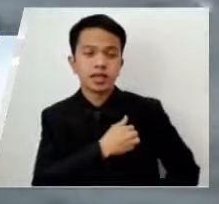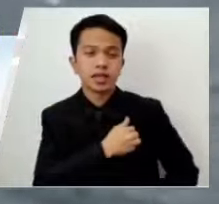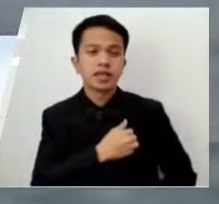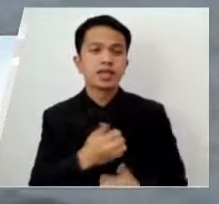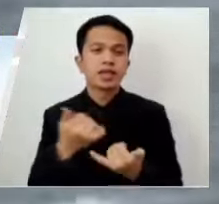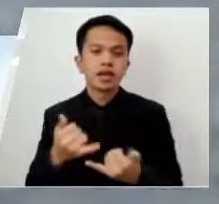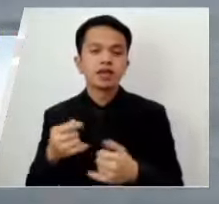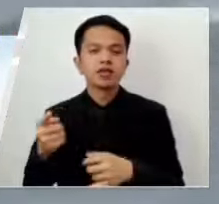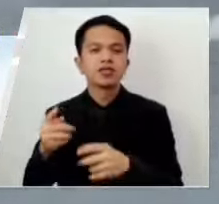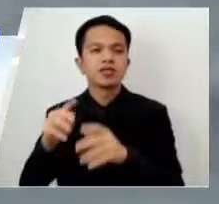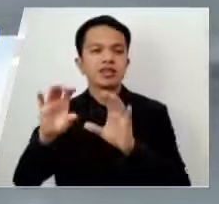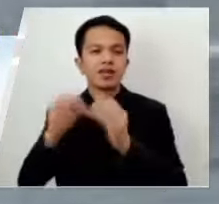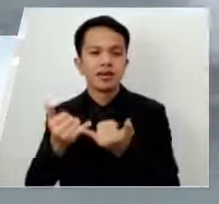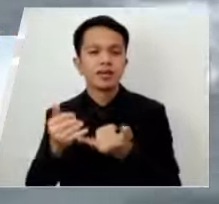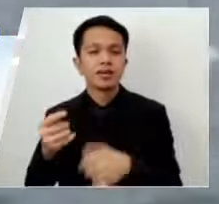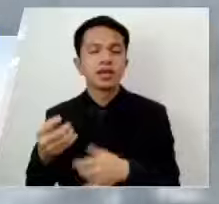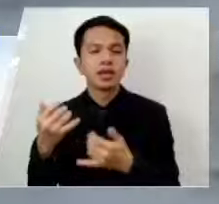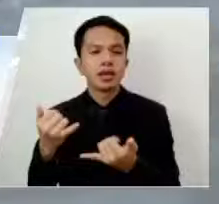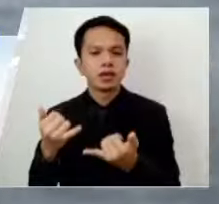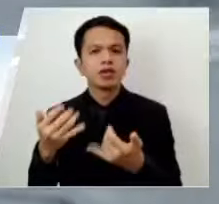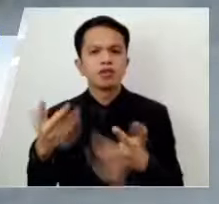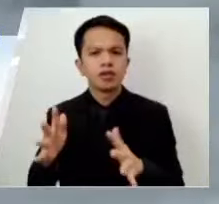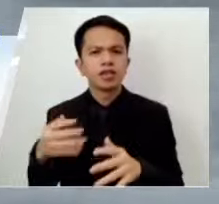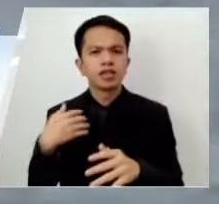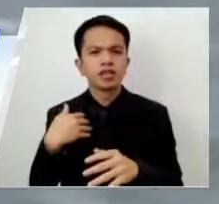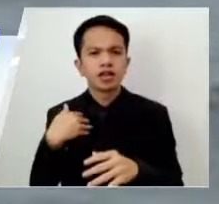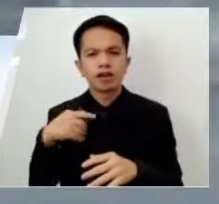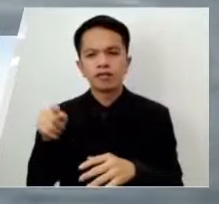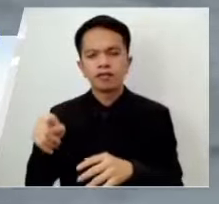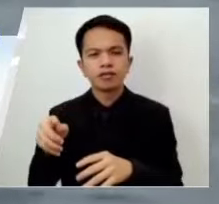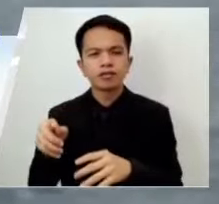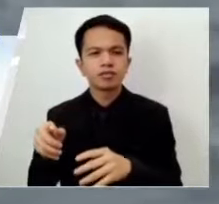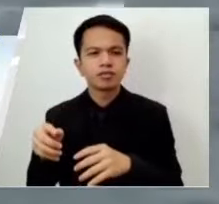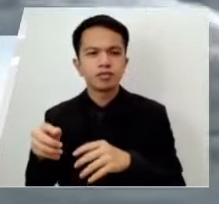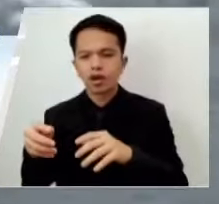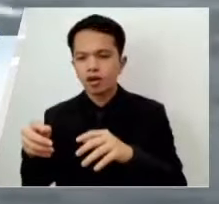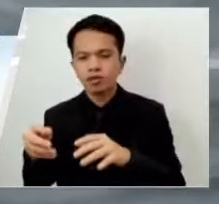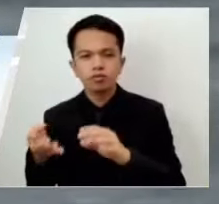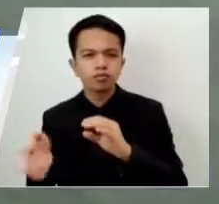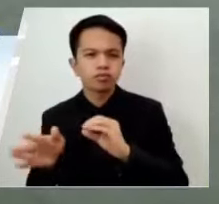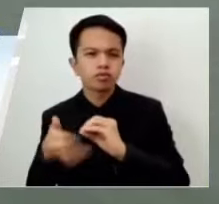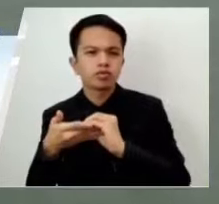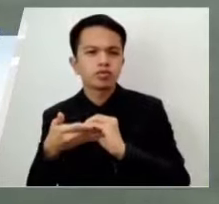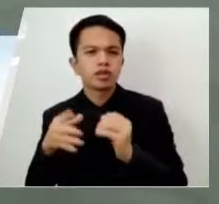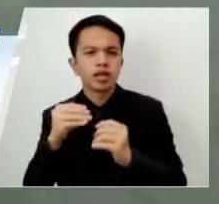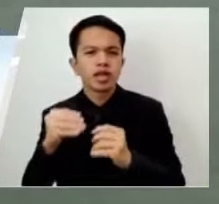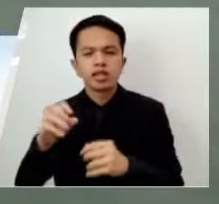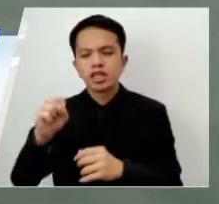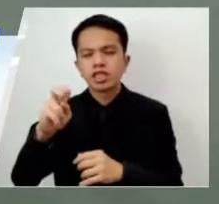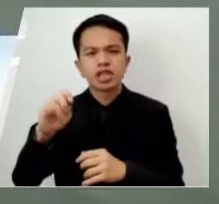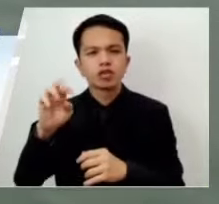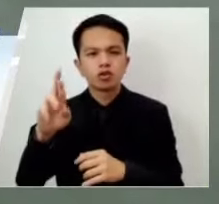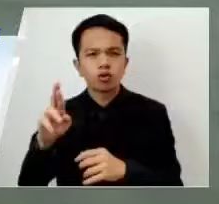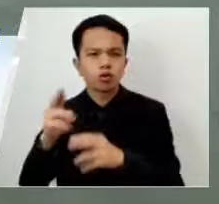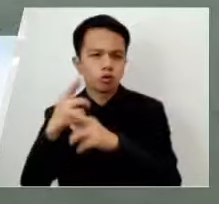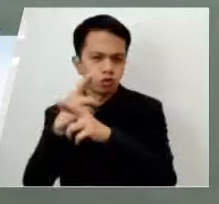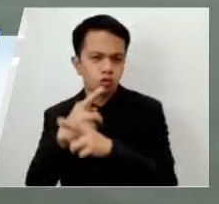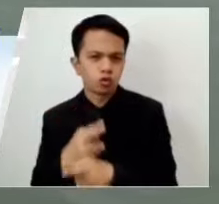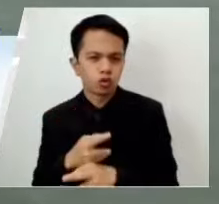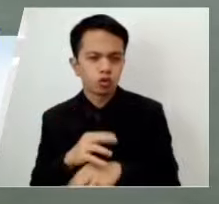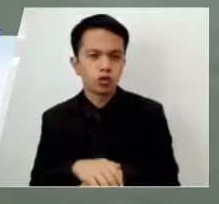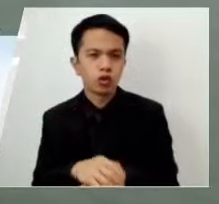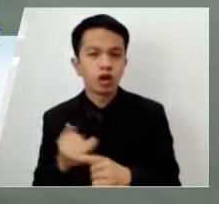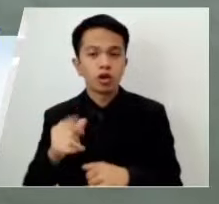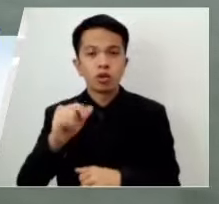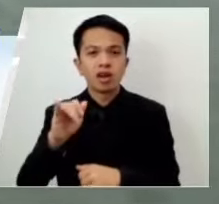company, naseryuhan na nila ang pressure valves at high-level alarm sensor ng tanker. 1 litro ng langis na lang